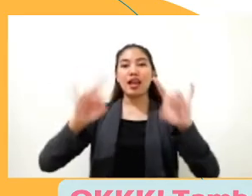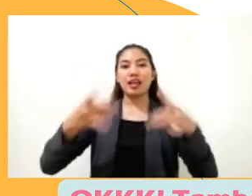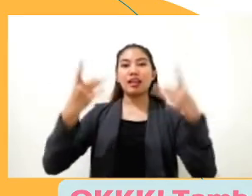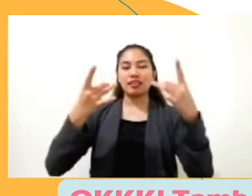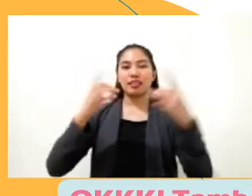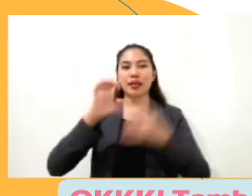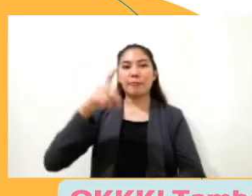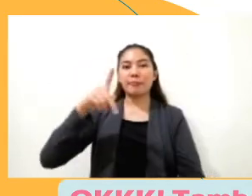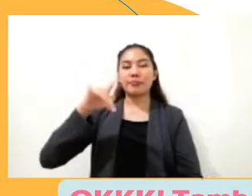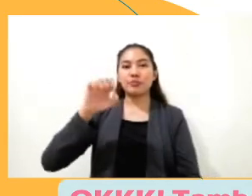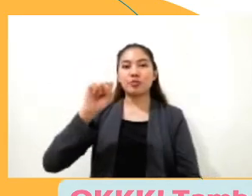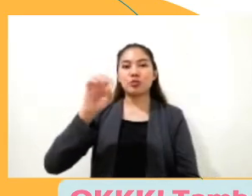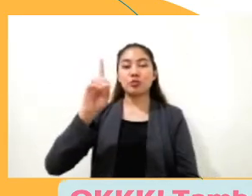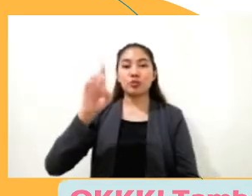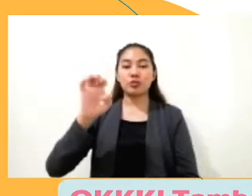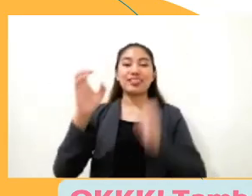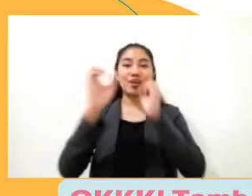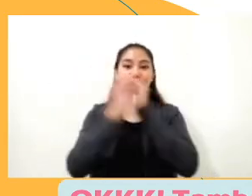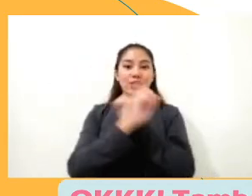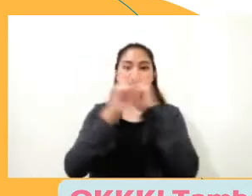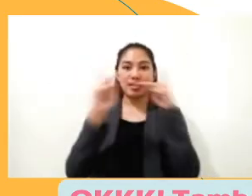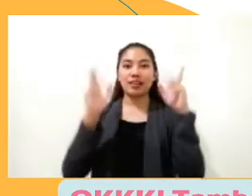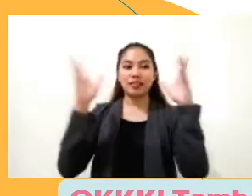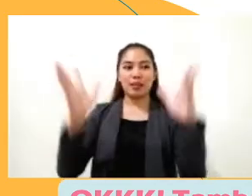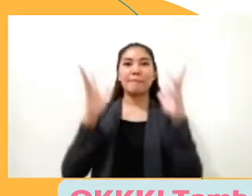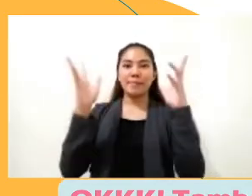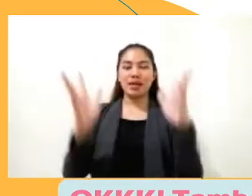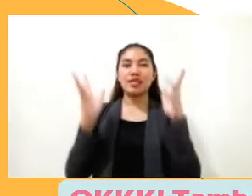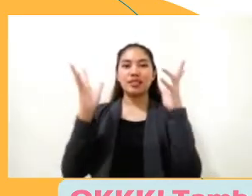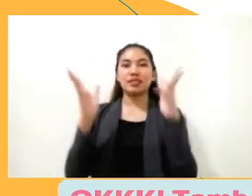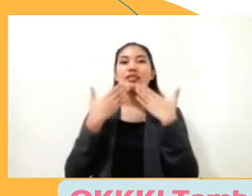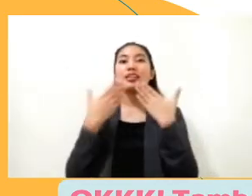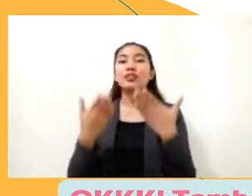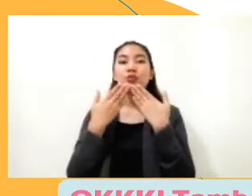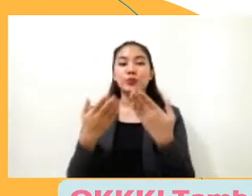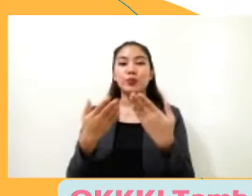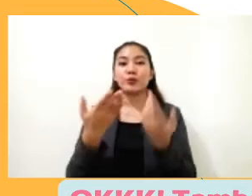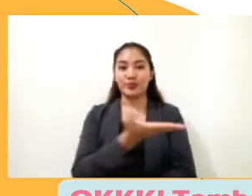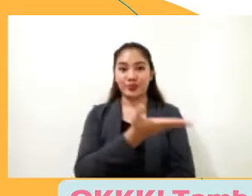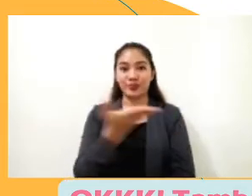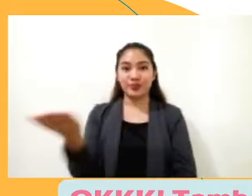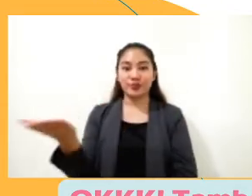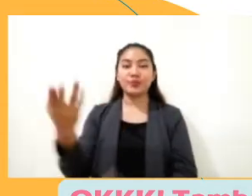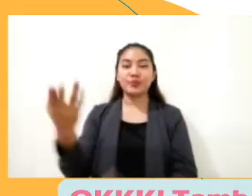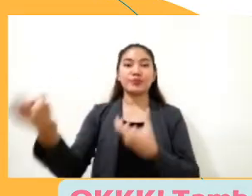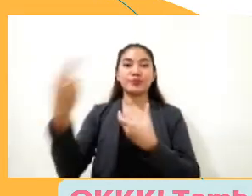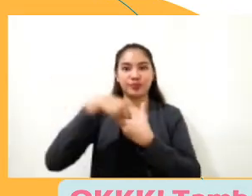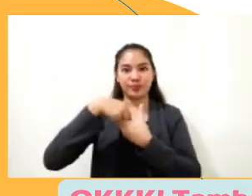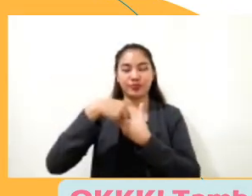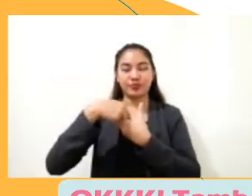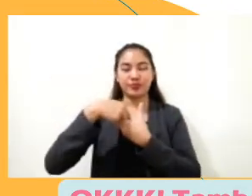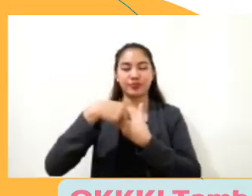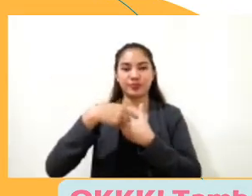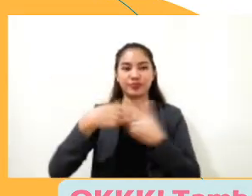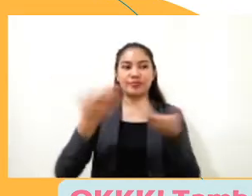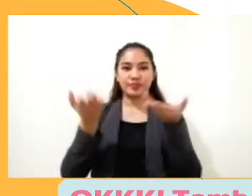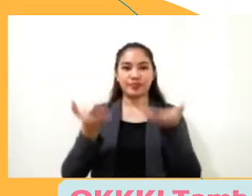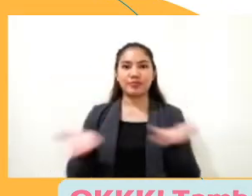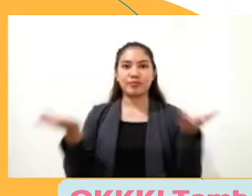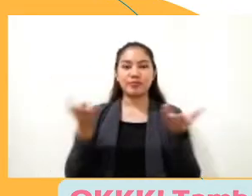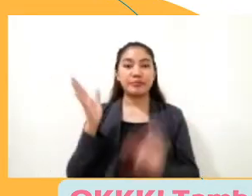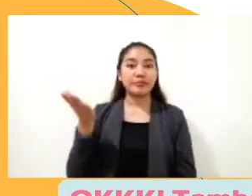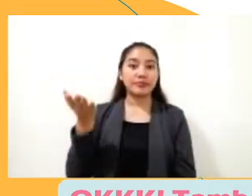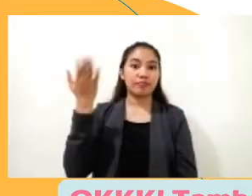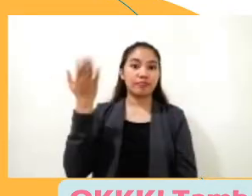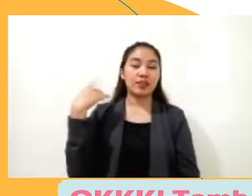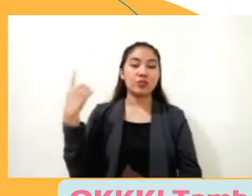KKK Tambayan. Maraming salamat po sa inyong pagsama sa amin dito. Nung nakaraang episode